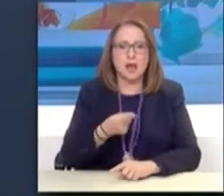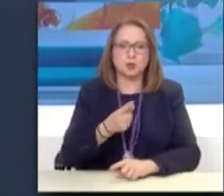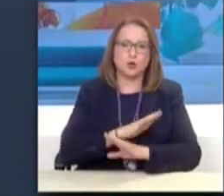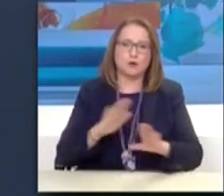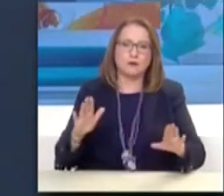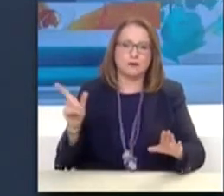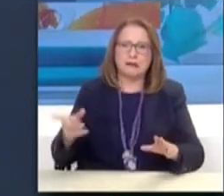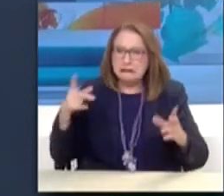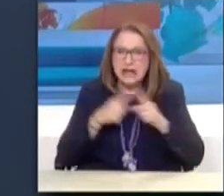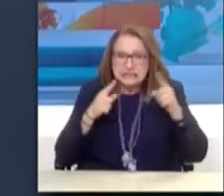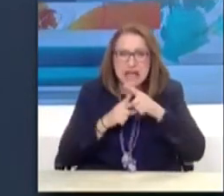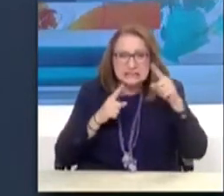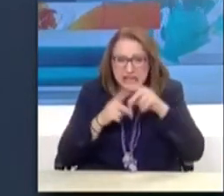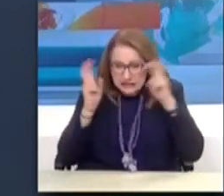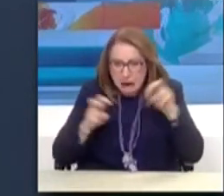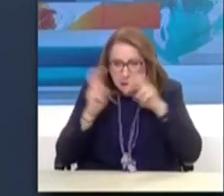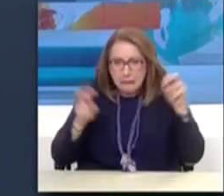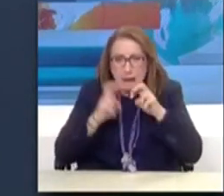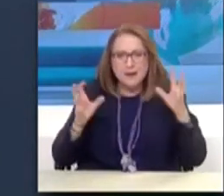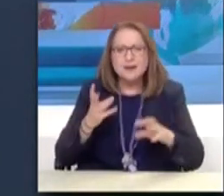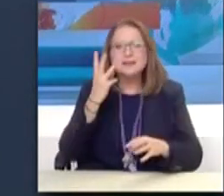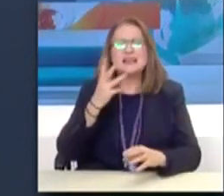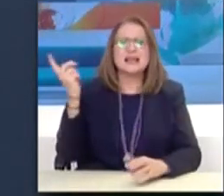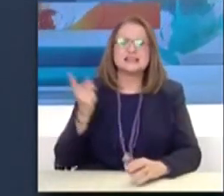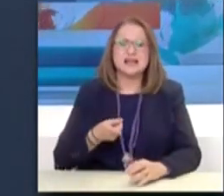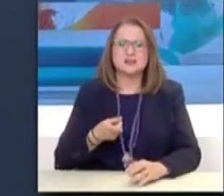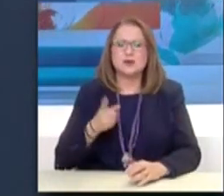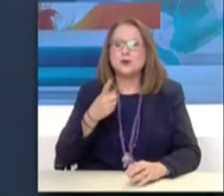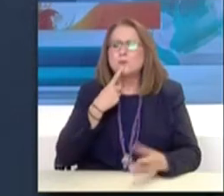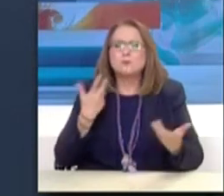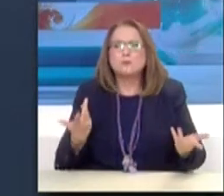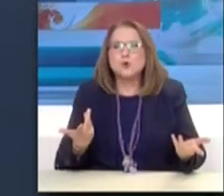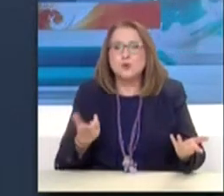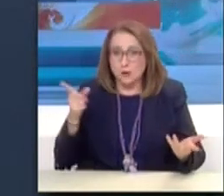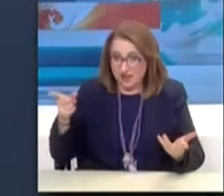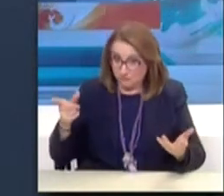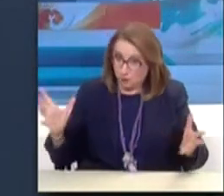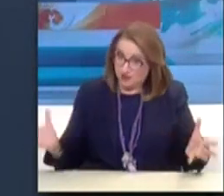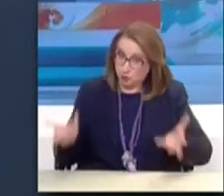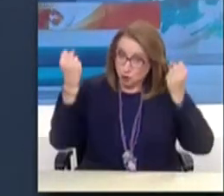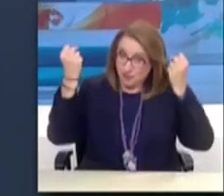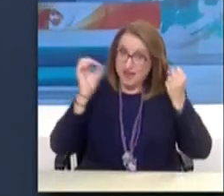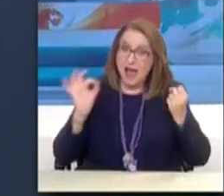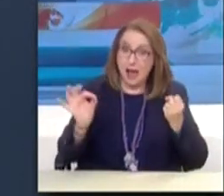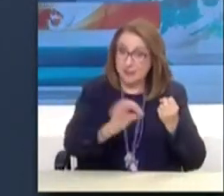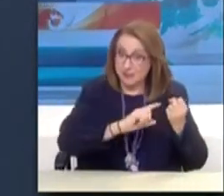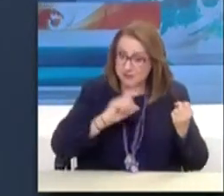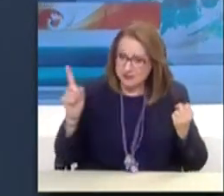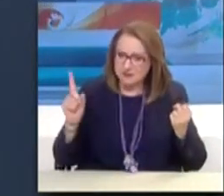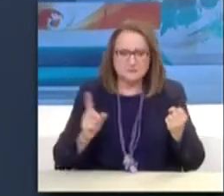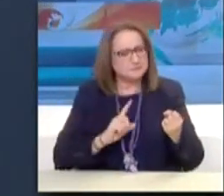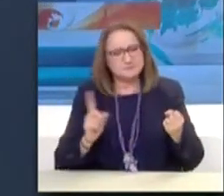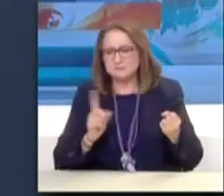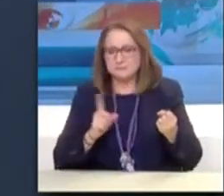δεν μας εξασφαλίζει πως η διακοπή της στρατηγικής τους δεν θα οδηγήσει σε αύξηση της επιδημίας στη χώρα τους και θα πρέπει να εφαρμοστεί για μεγάλο